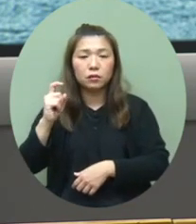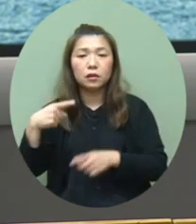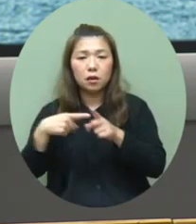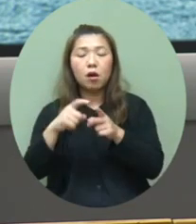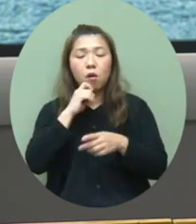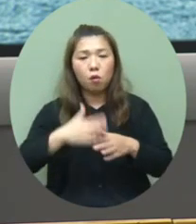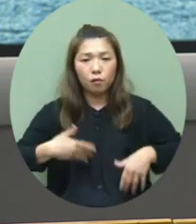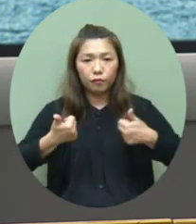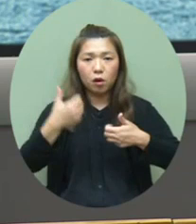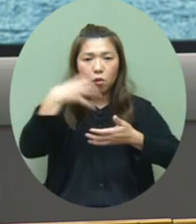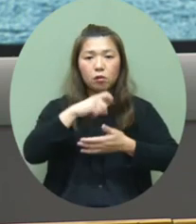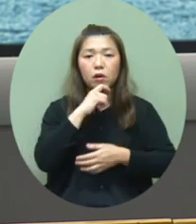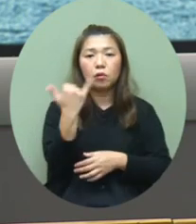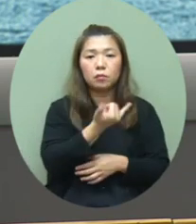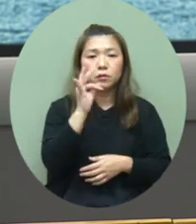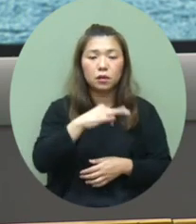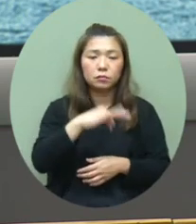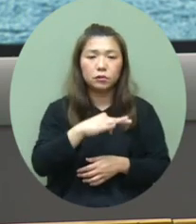復，當中就包括